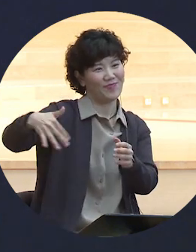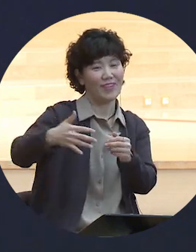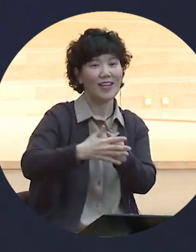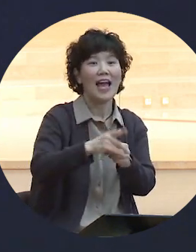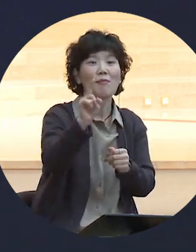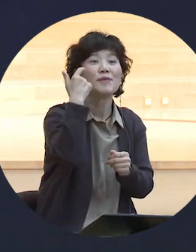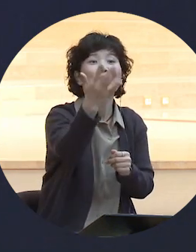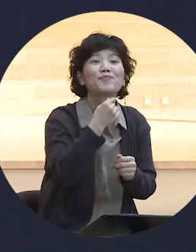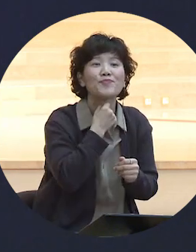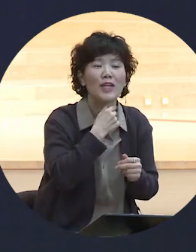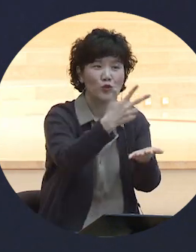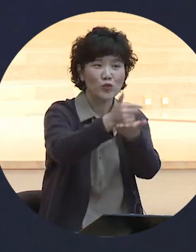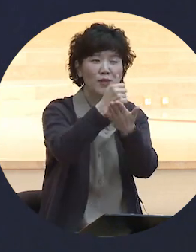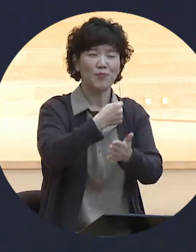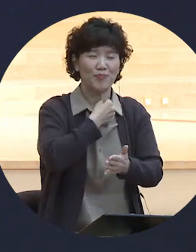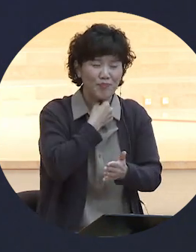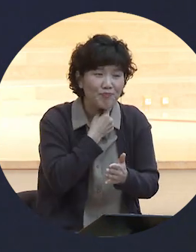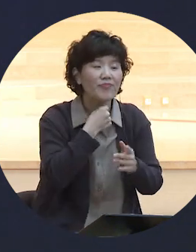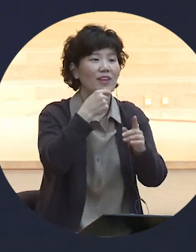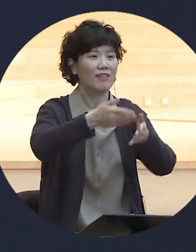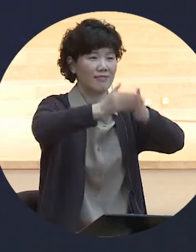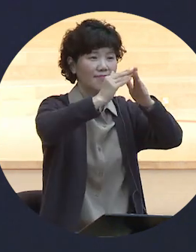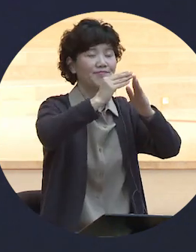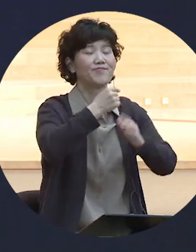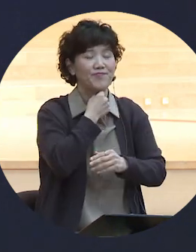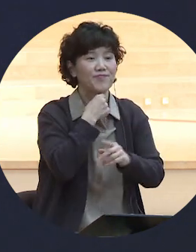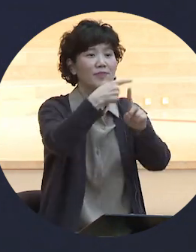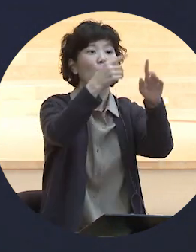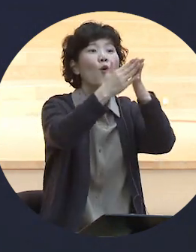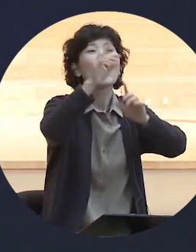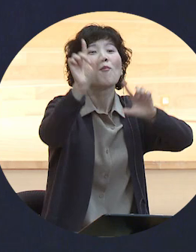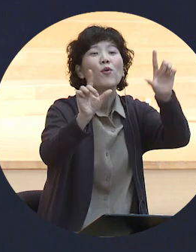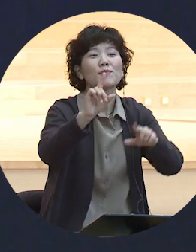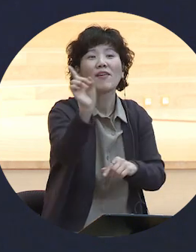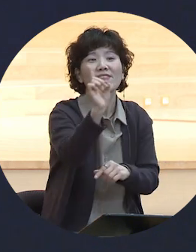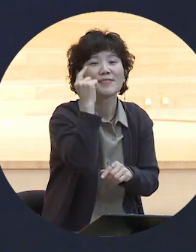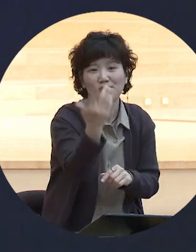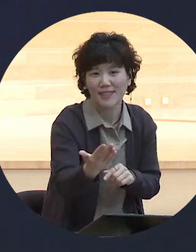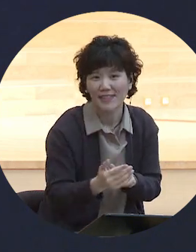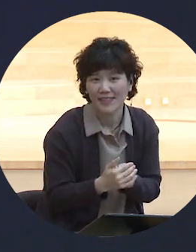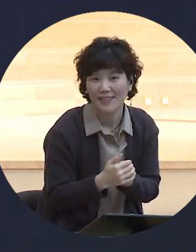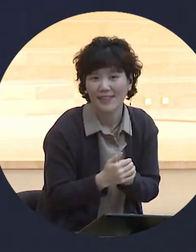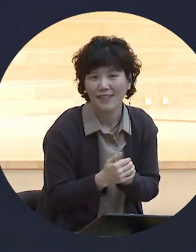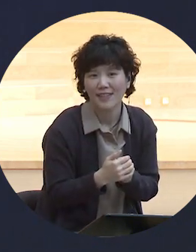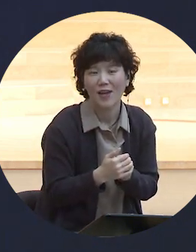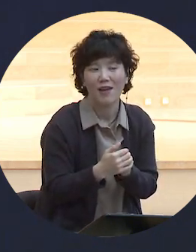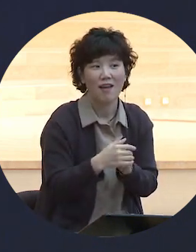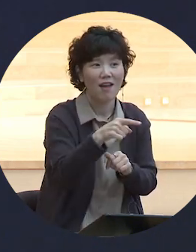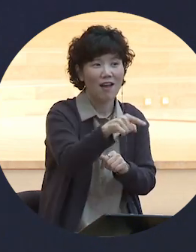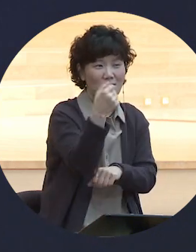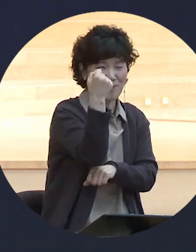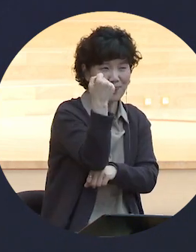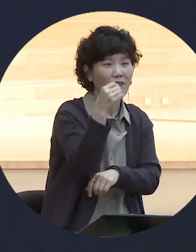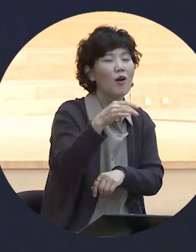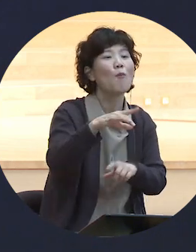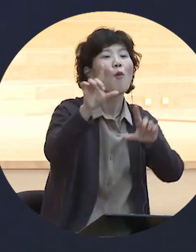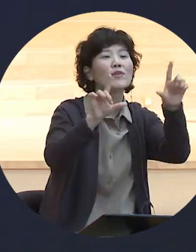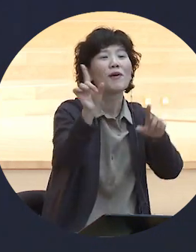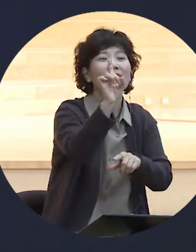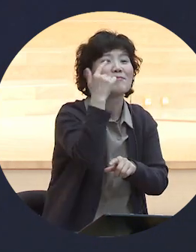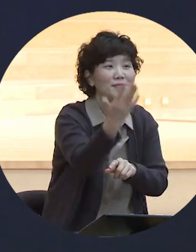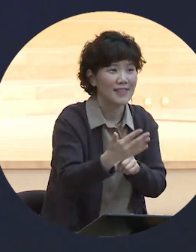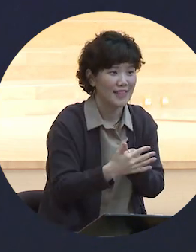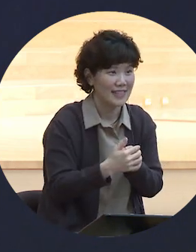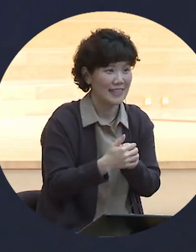우리 주님이 세우시길 원했던 원래의 교회 모습은 어떤 교회입니까? 원형의 모습이 어떤 모습입니까?